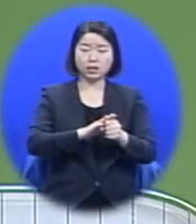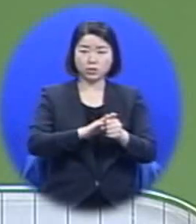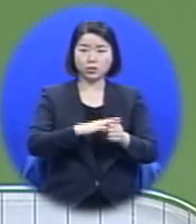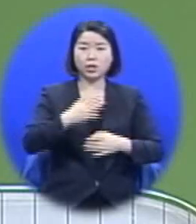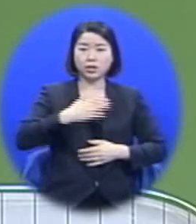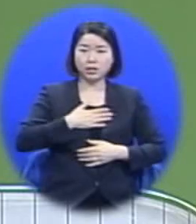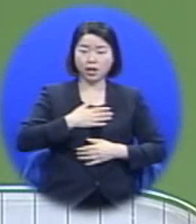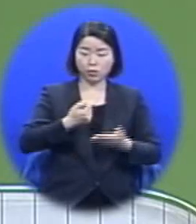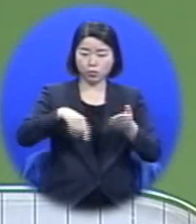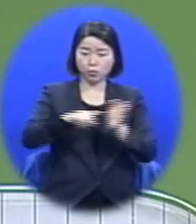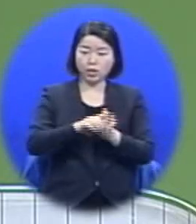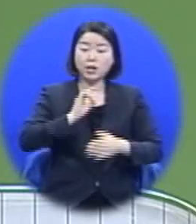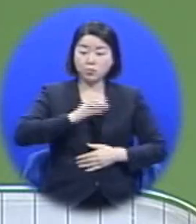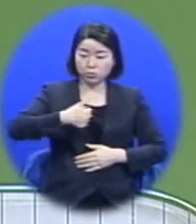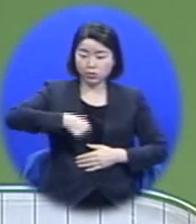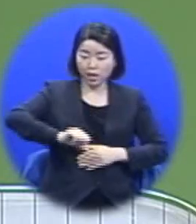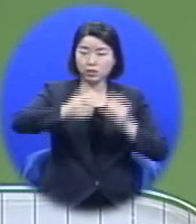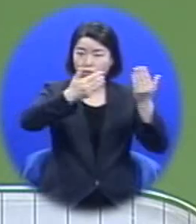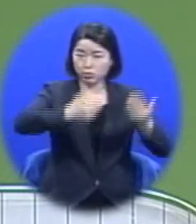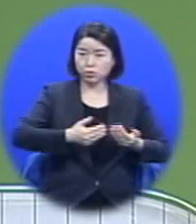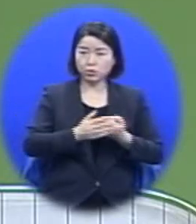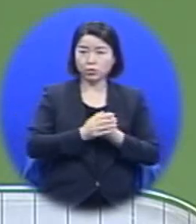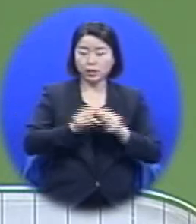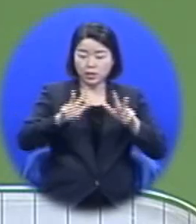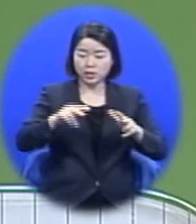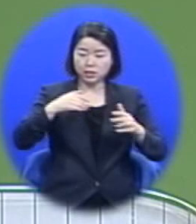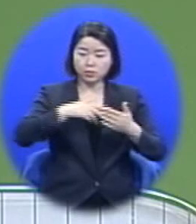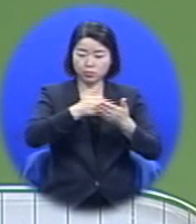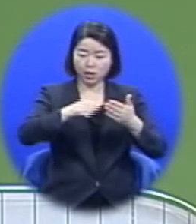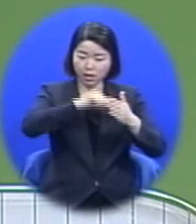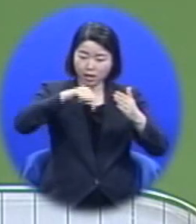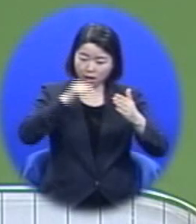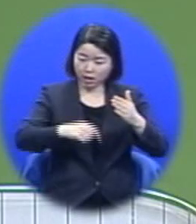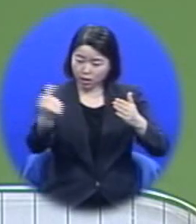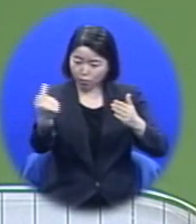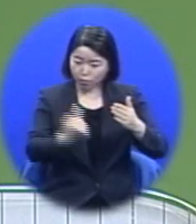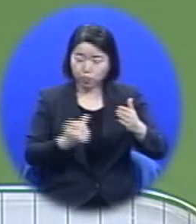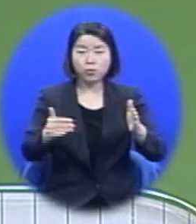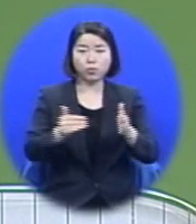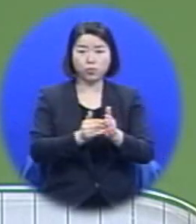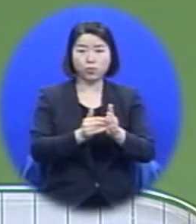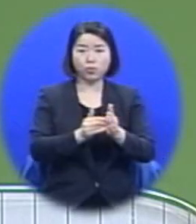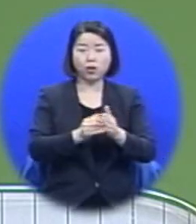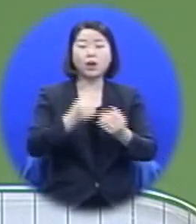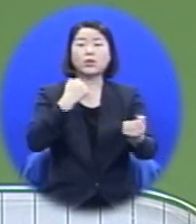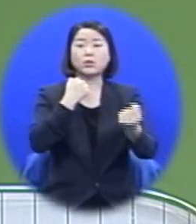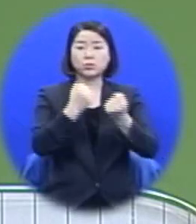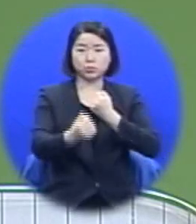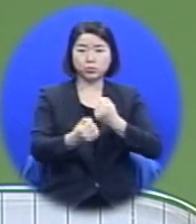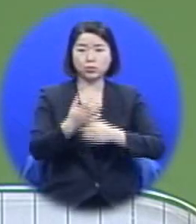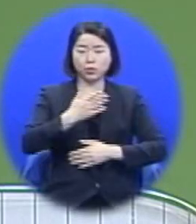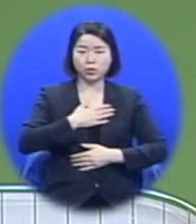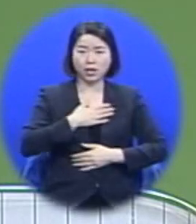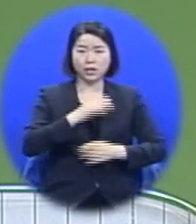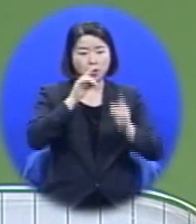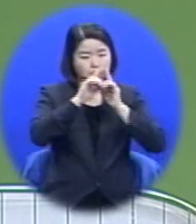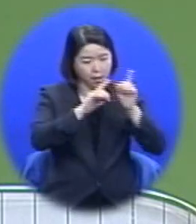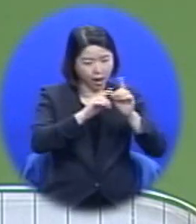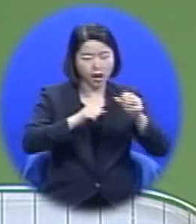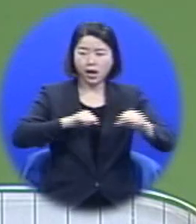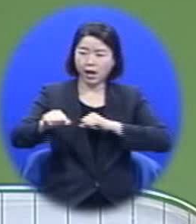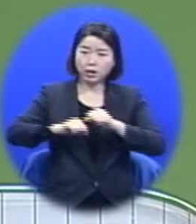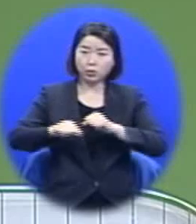위해 독생자 주시고 지금 주님이 내 안에 오셨어요 그런데도 나는 말하는 것과 행동하는